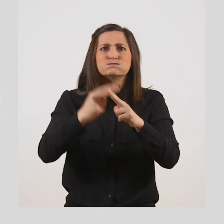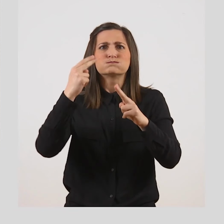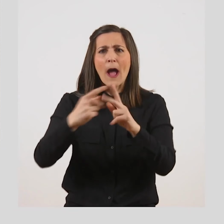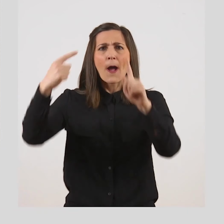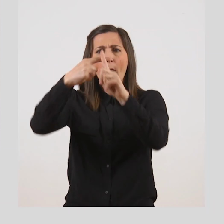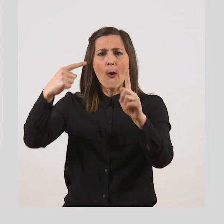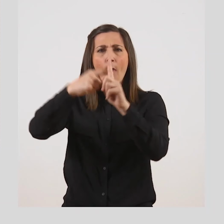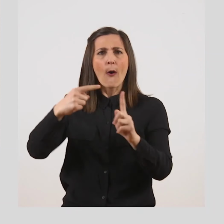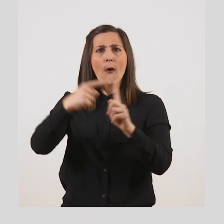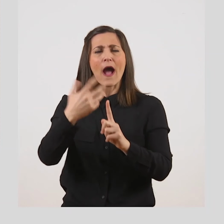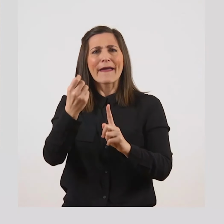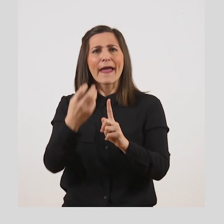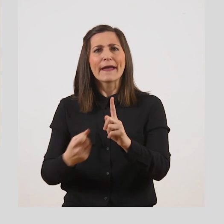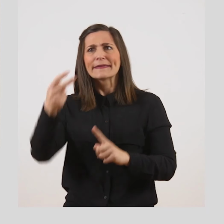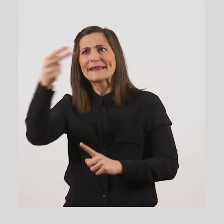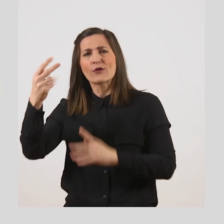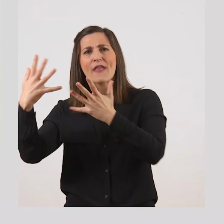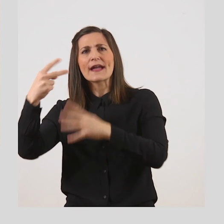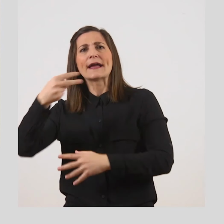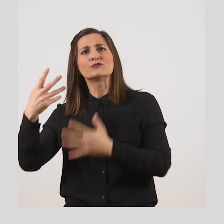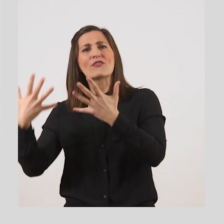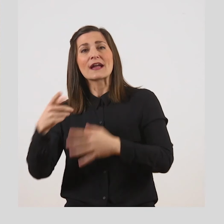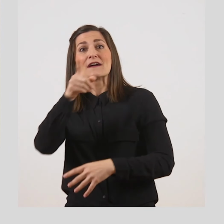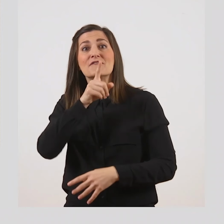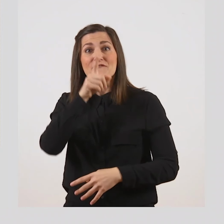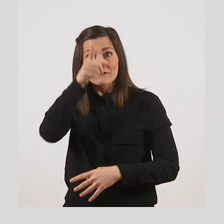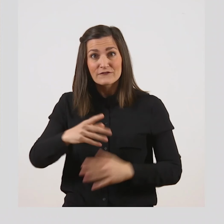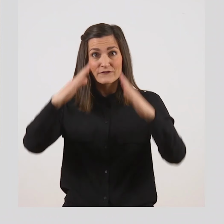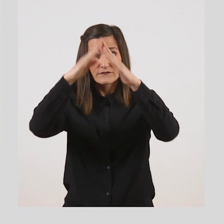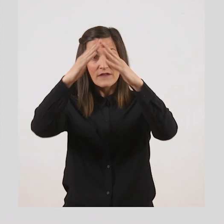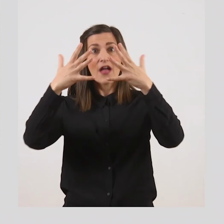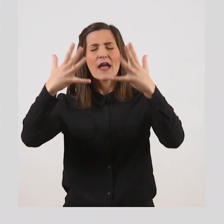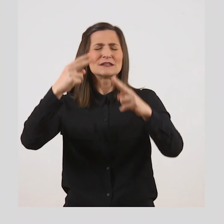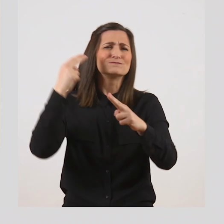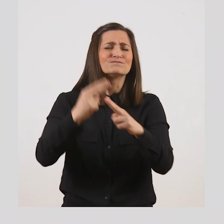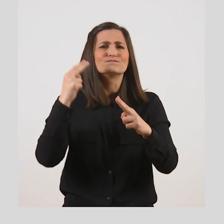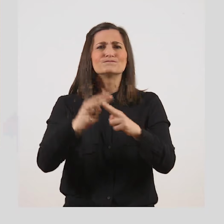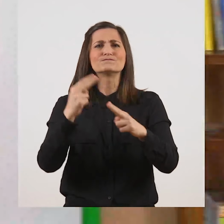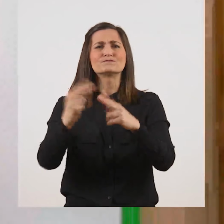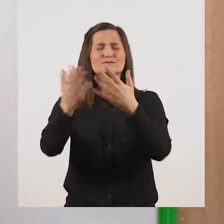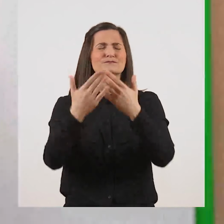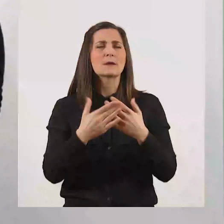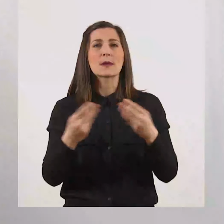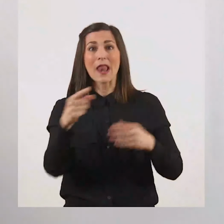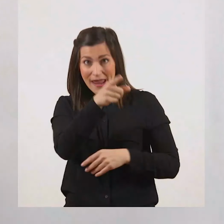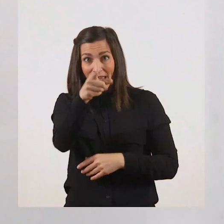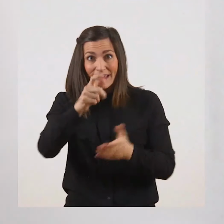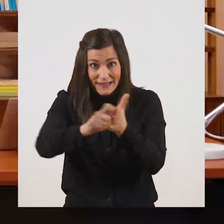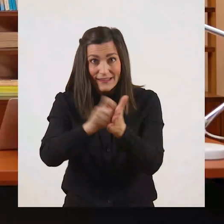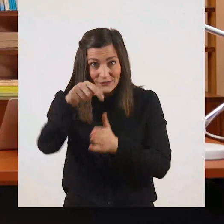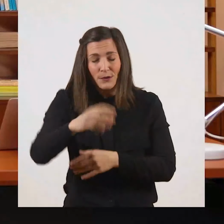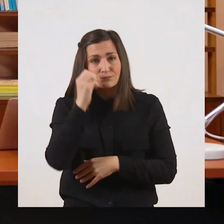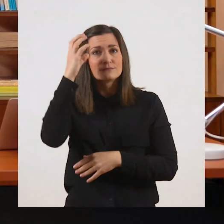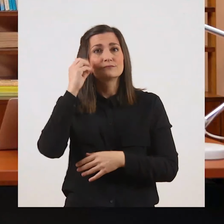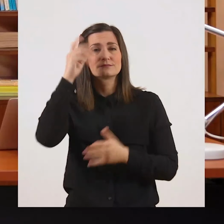πολυκατοικία και τα ζευγαράκια θα τα χρειαστώ πάρα πολύ για να κάνω τις πράξεις μου. Πάμε να τα γράψουμε. Γράψτε και εσύ για να τα θυμηθείς.